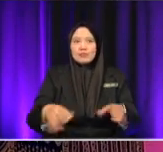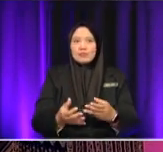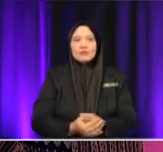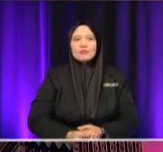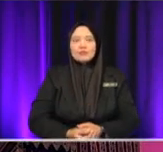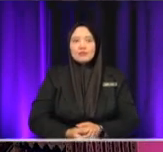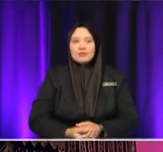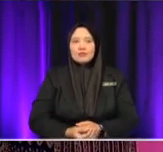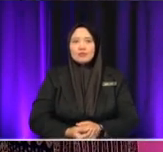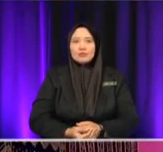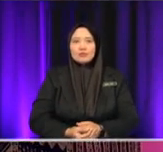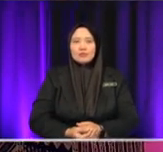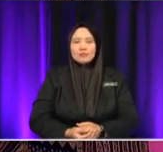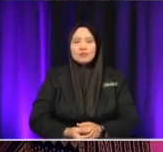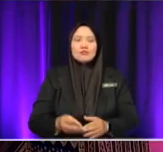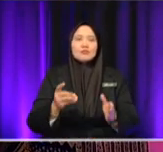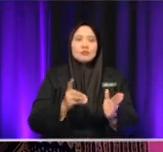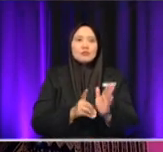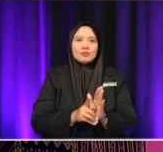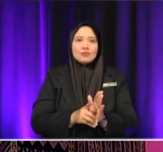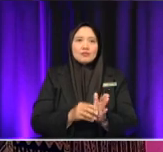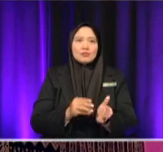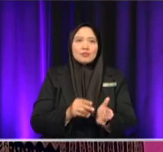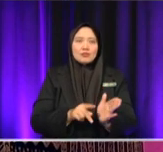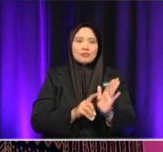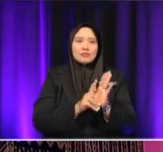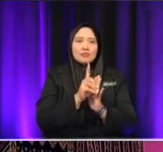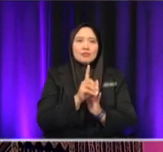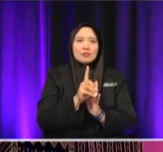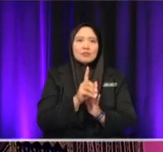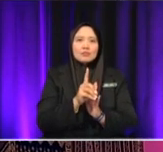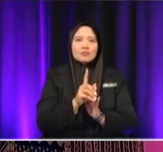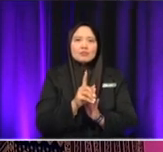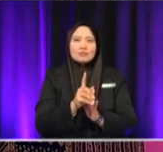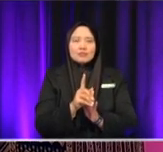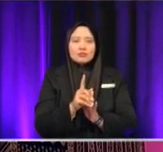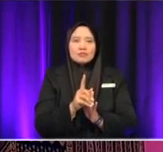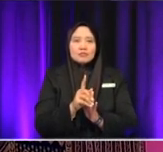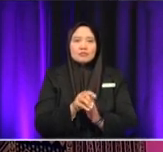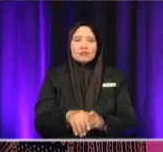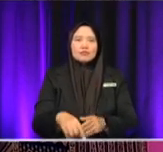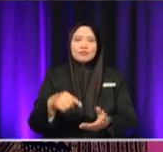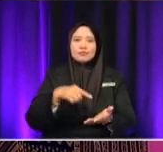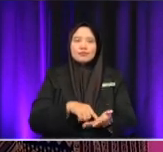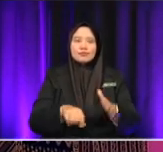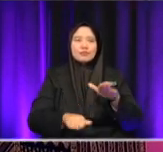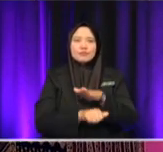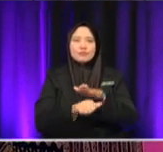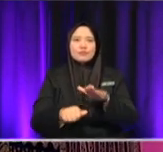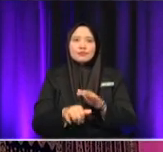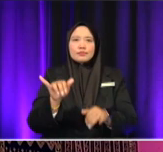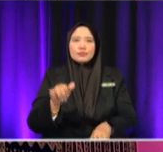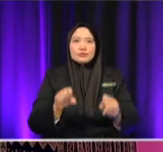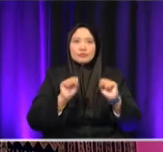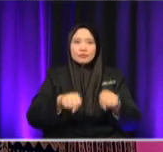dan sebagainya dan juga begitu juga anak murid di rumah ini adalah angka tape asas lah kemahiran asas yang